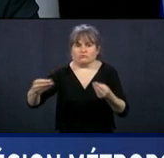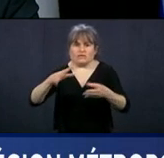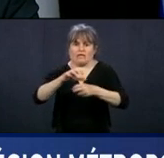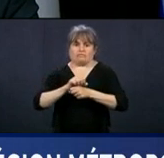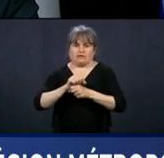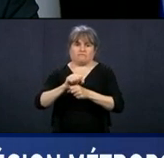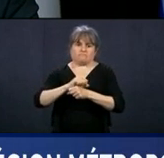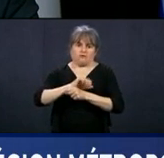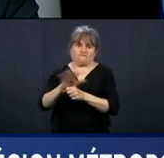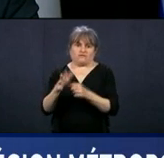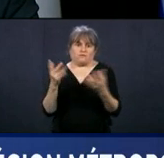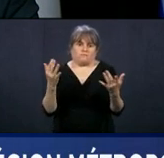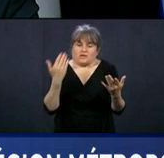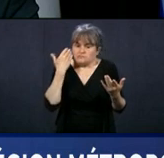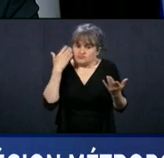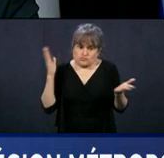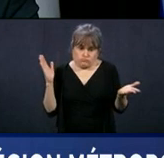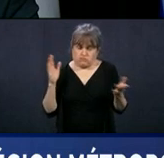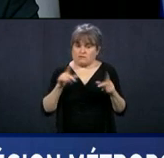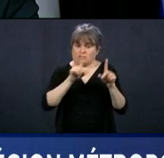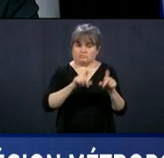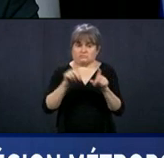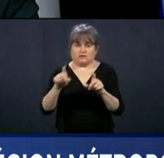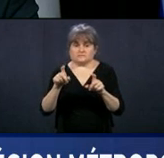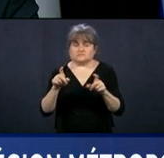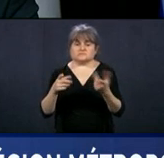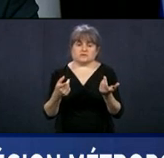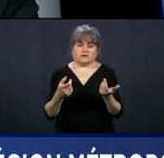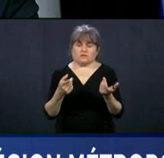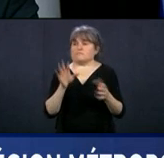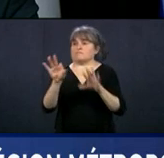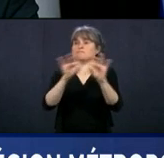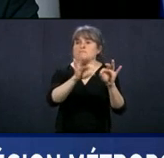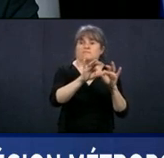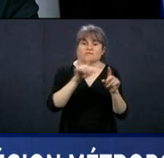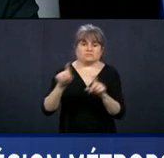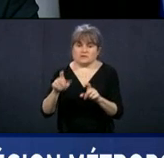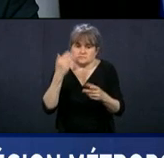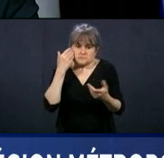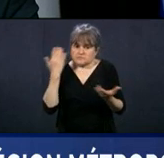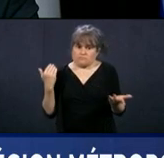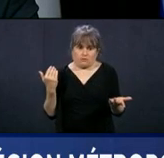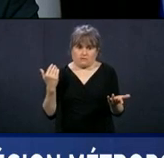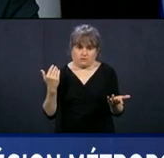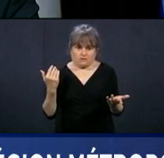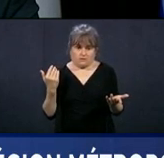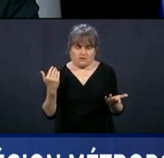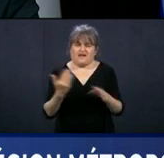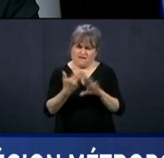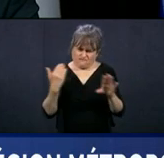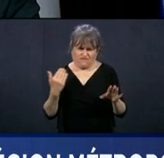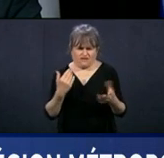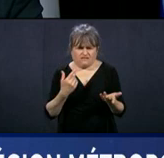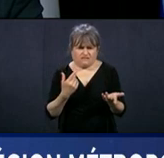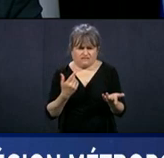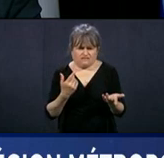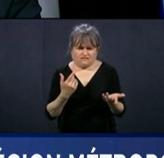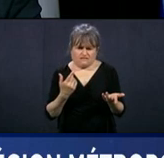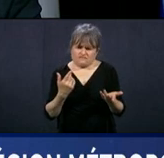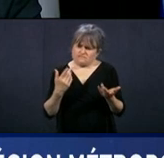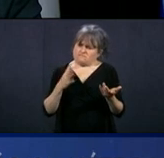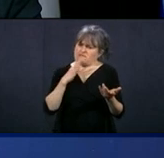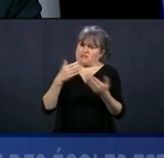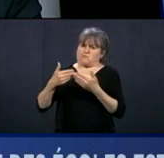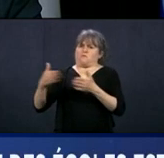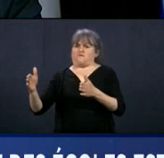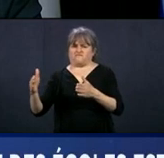la communauté. Parce qu'il n'y a pas de tests préalables qui ont été faits avant le déconfinement. On s'en parlait la semaine dernière. Moi, je veux bien